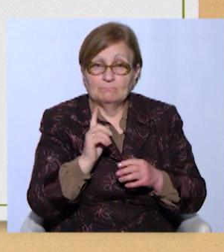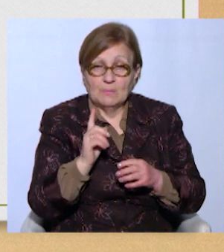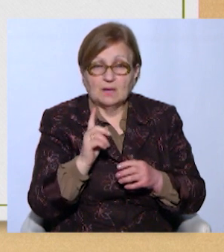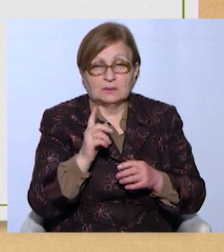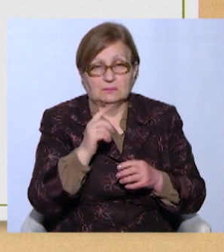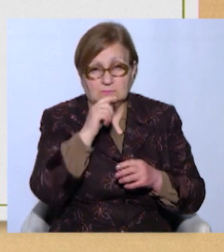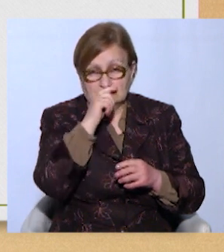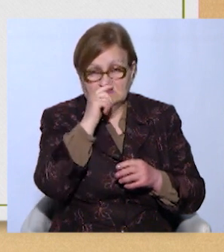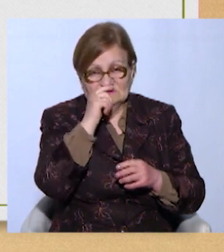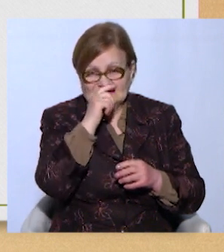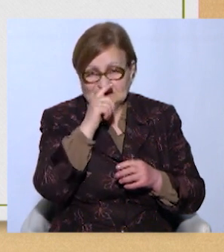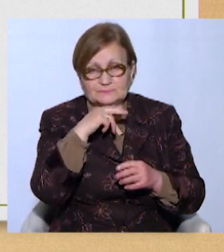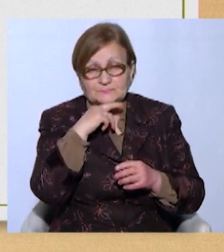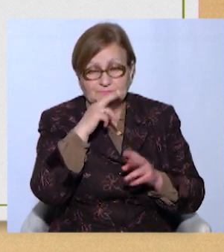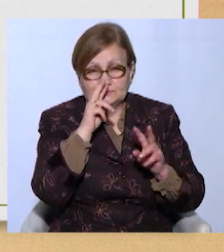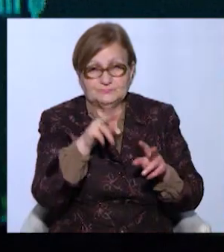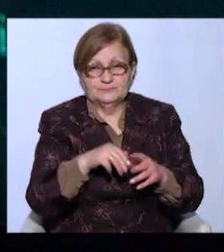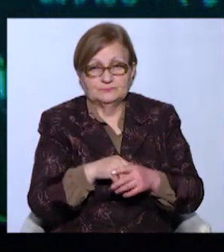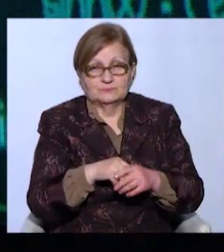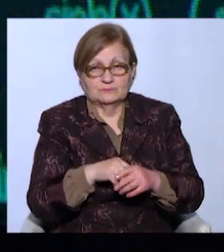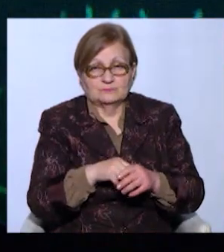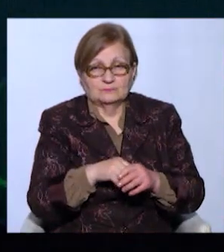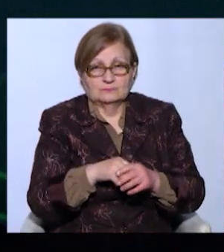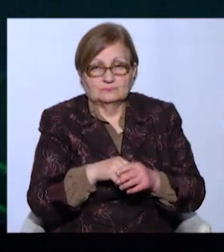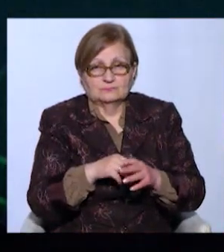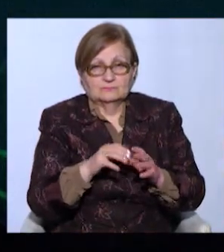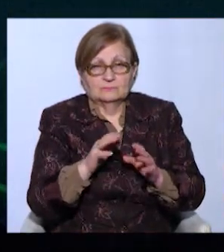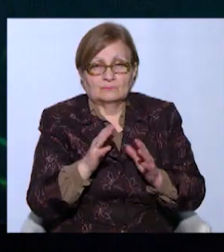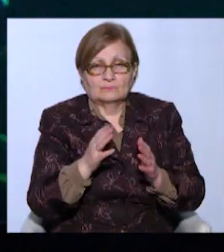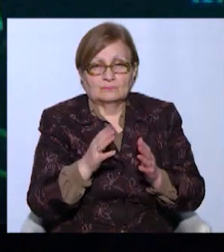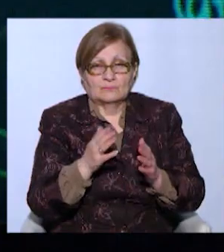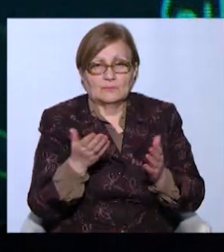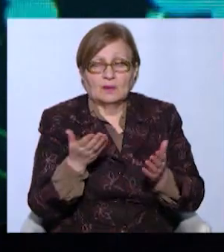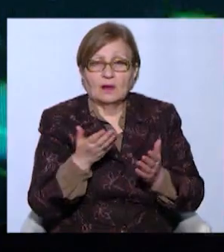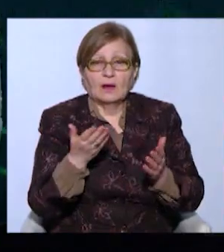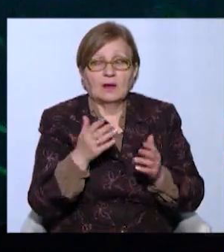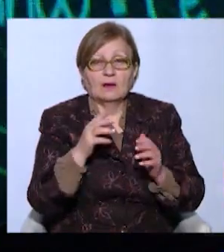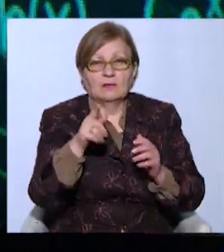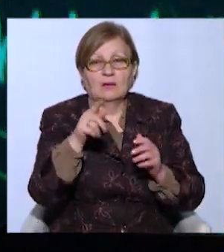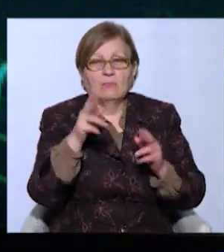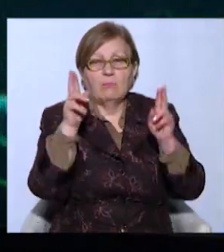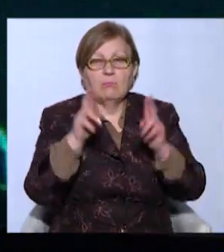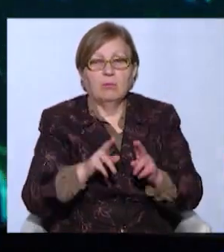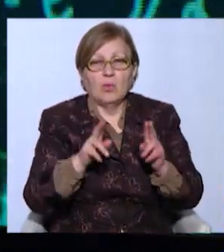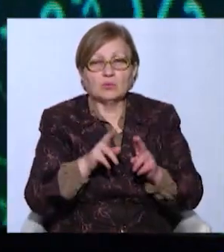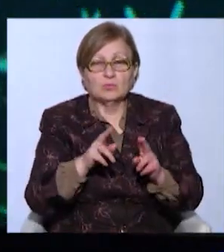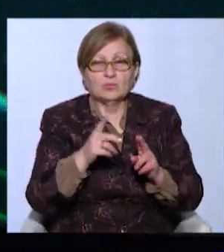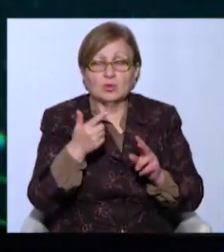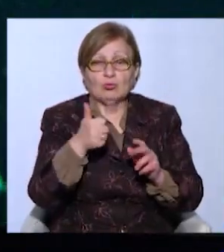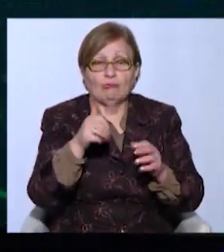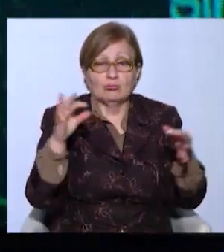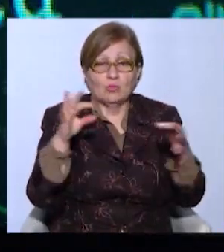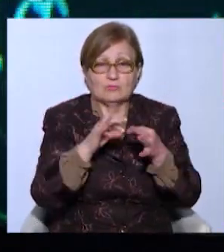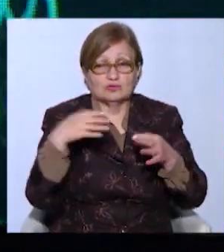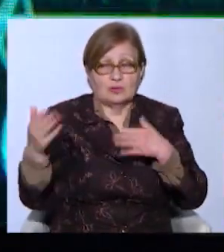მინდა ყურადღება მიგაქცევინოთ არა მხოლოდ როგორ რა ფორმულით უკავშირდებიან ერთმანეთს მართკუთხა სამკუთხედის